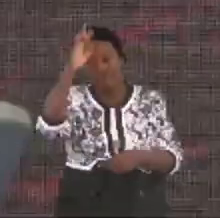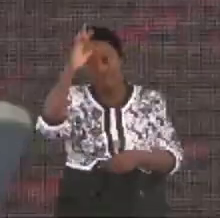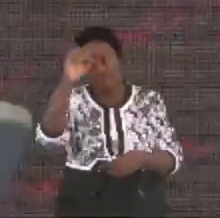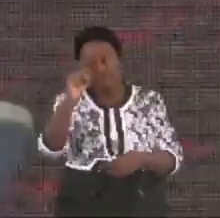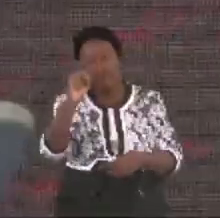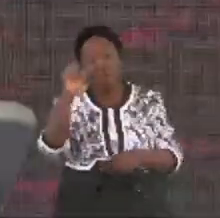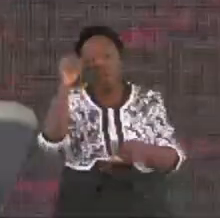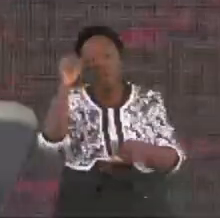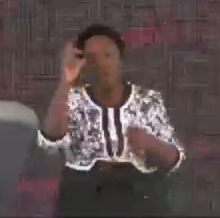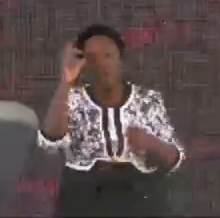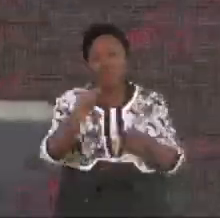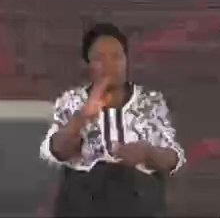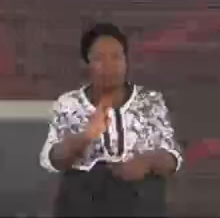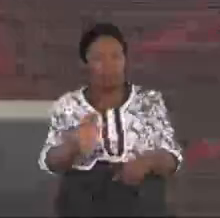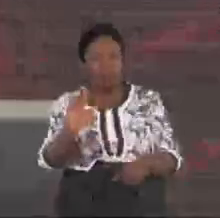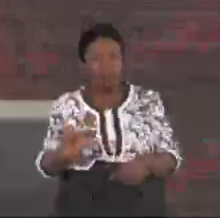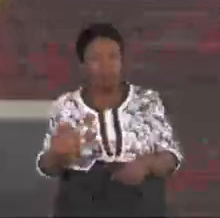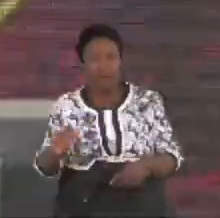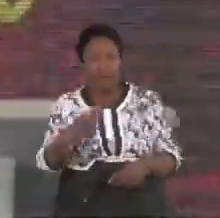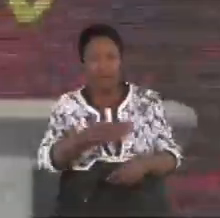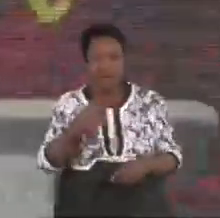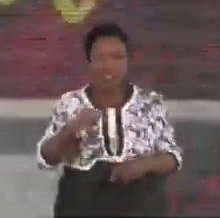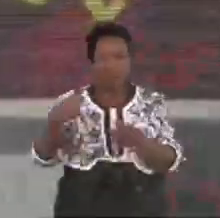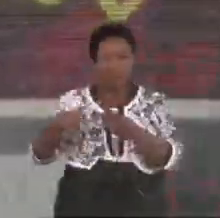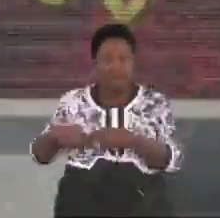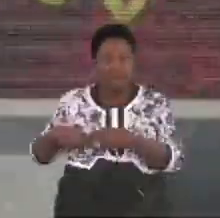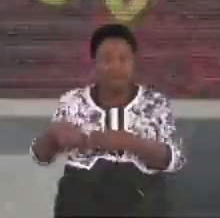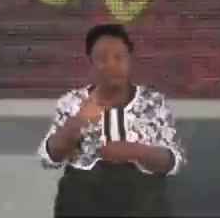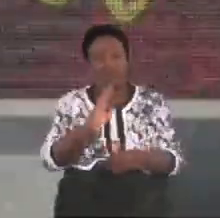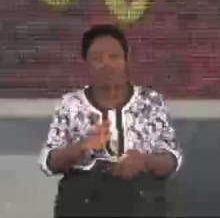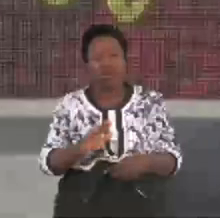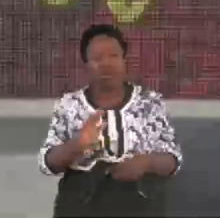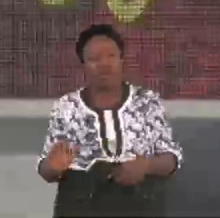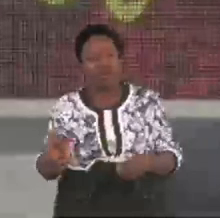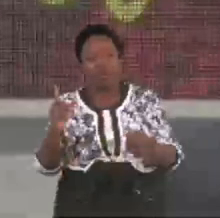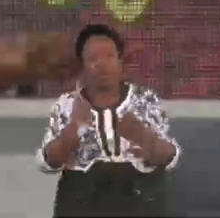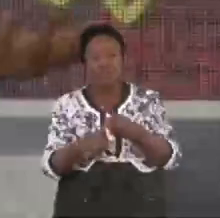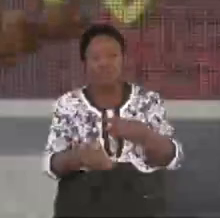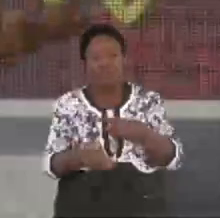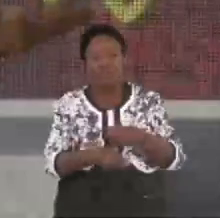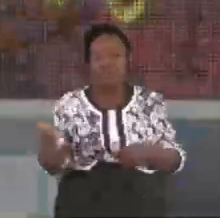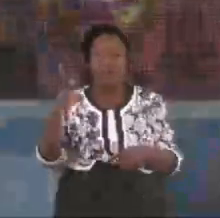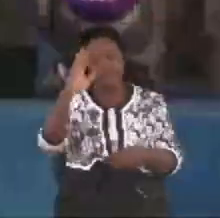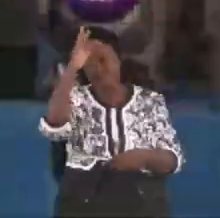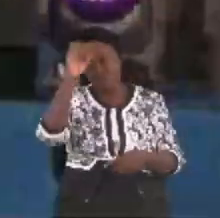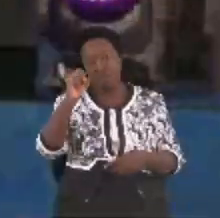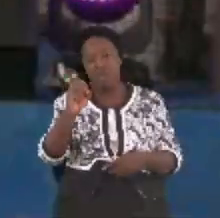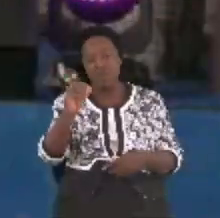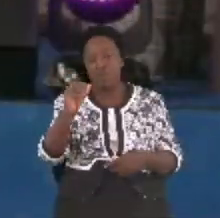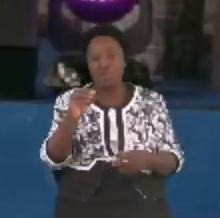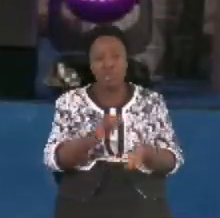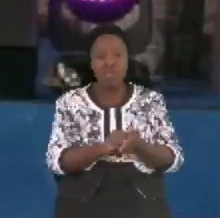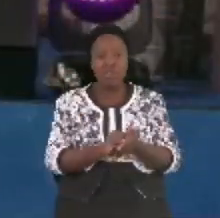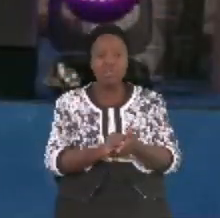enfants. Et le cœur des enfants à leurs pères, de peur que je ne